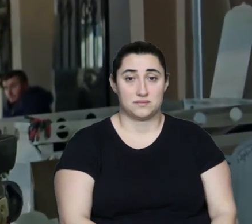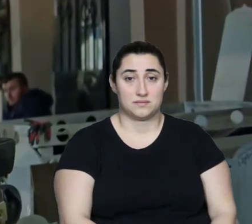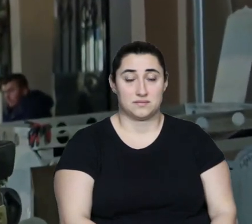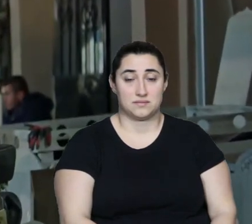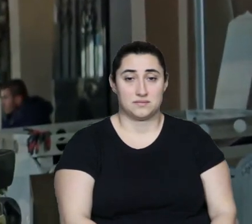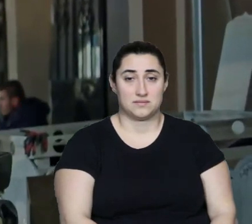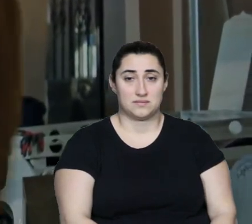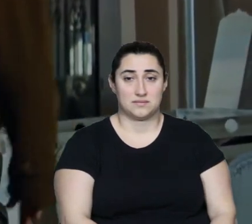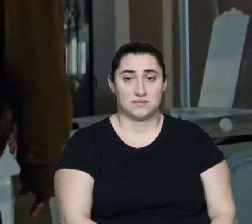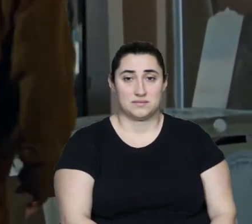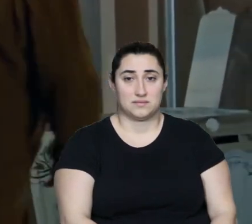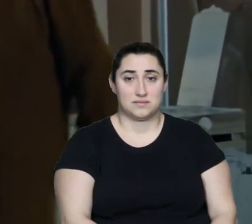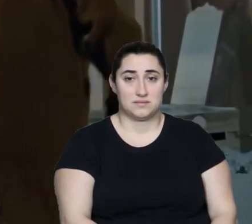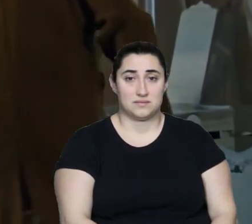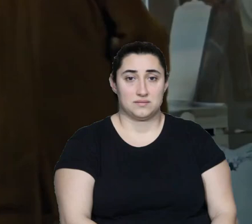dükkana geldi.